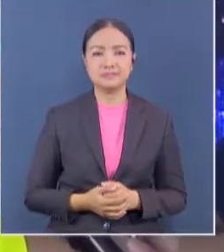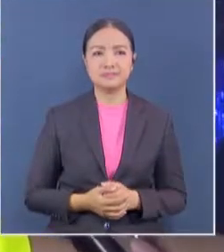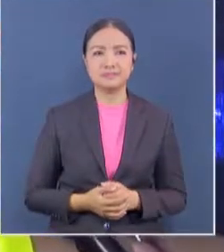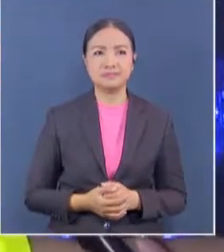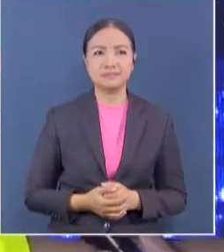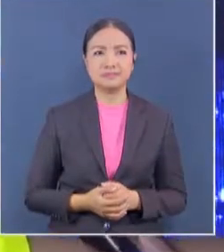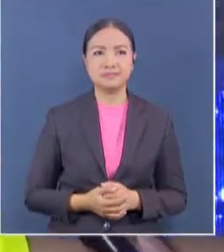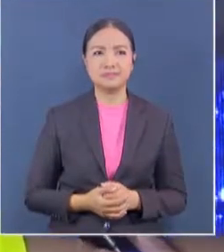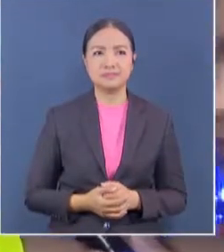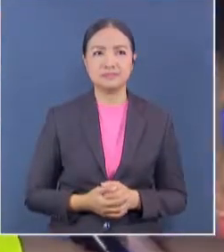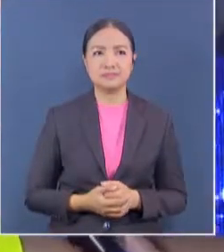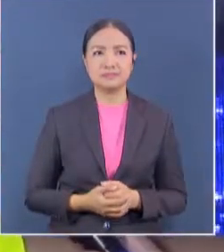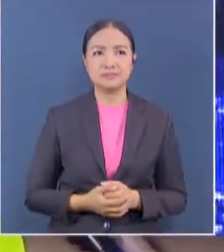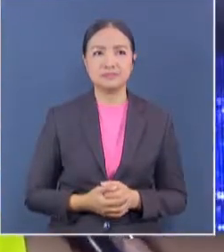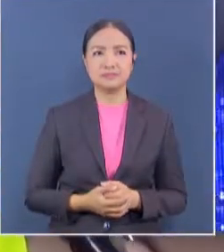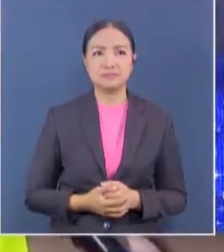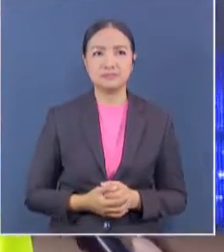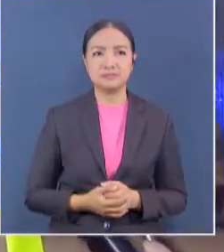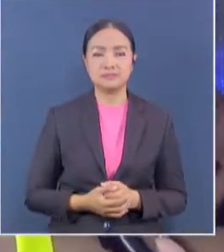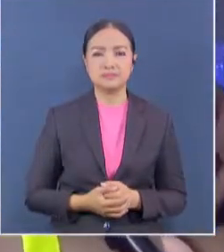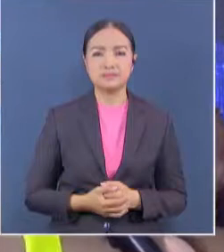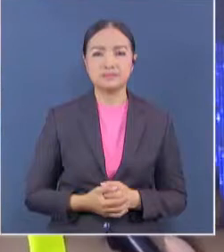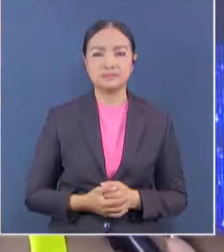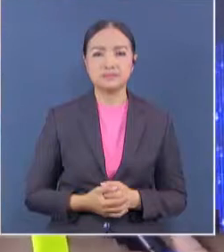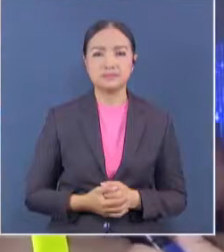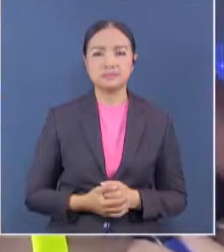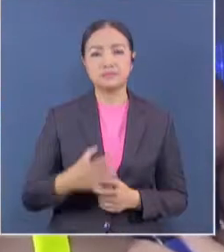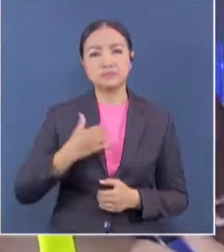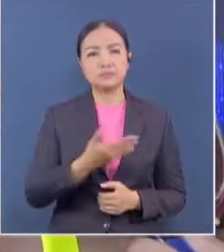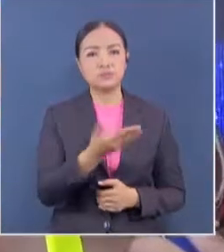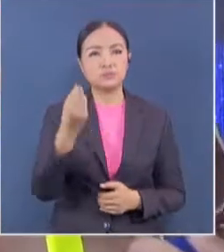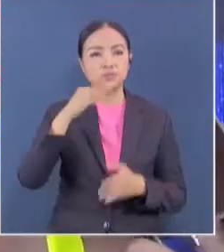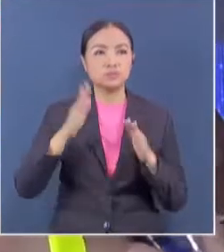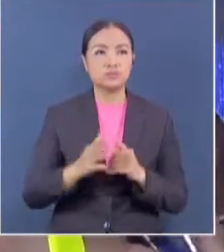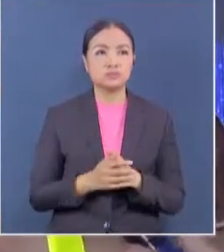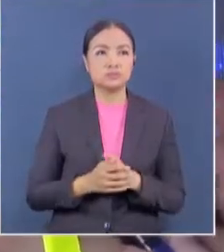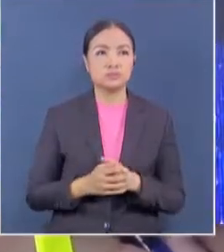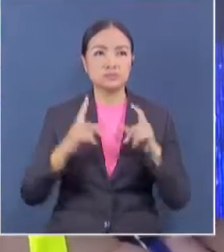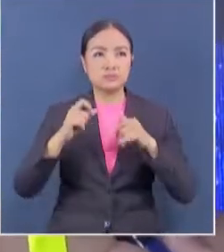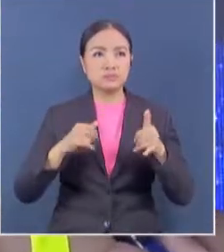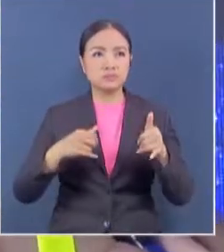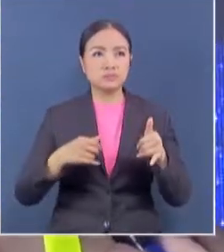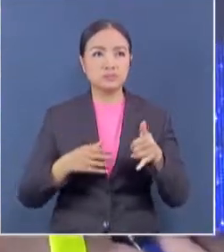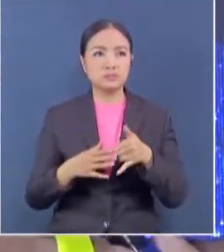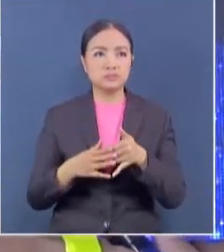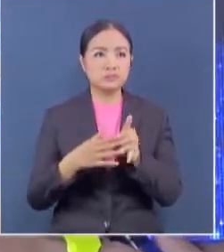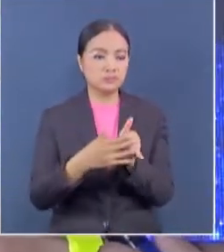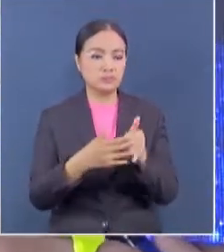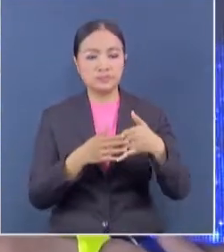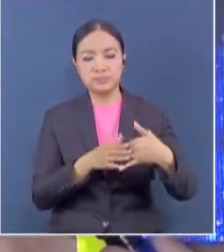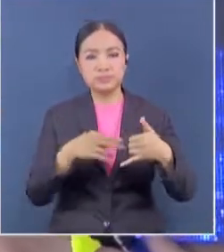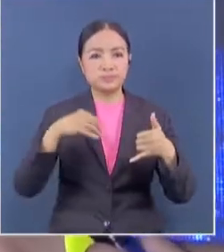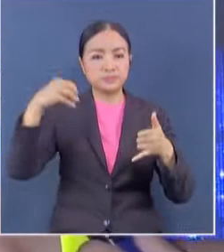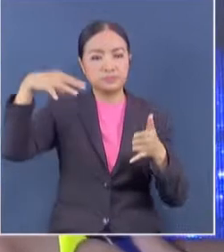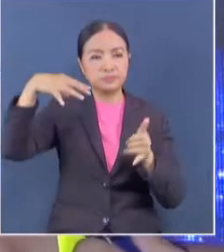มันเฮิร์ตใช่ค่ะใช่แต่ว่าก็อยากให้ทุกคนรู้ว่าค่ะเวลาเราถ่ายรูปอะไรมันก็จะมีเรื่องการมุมมี